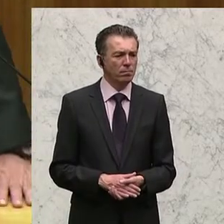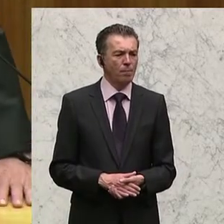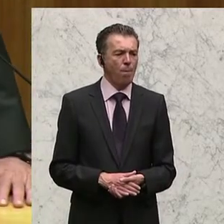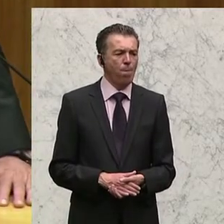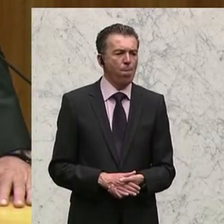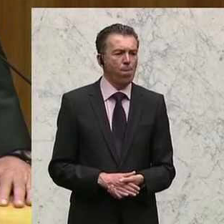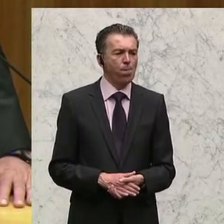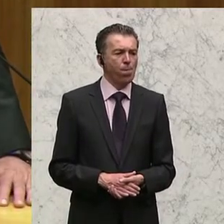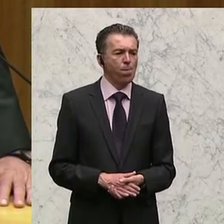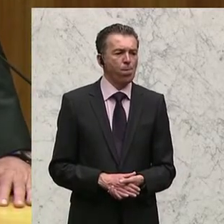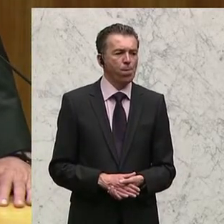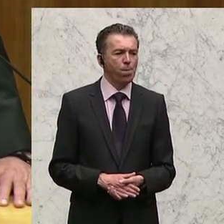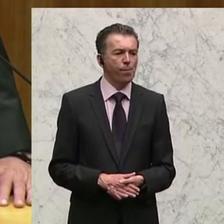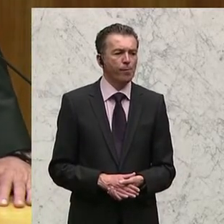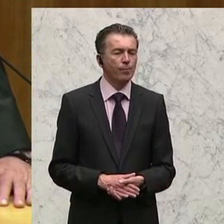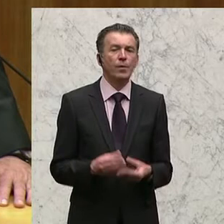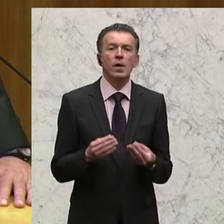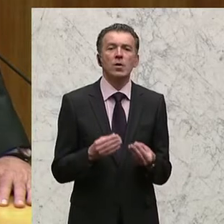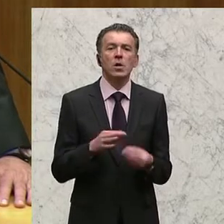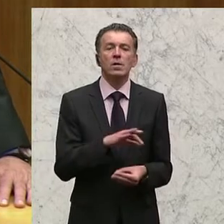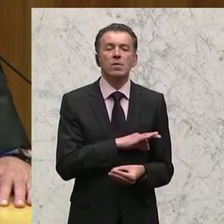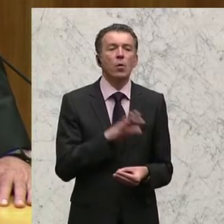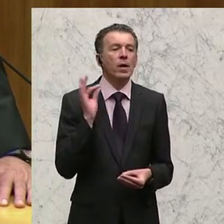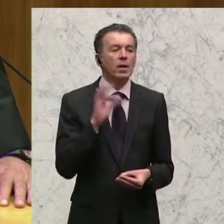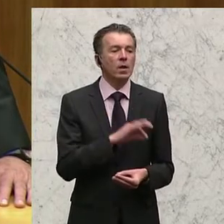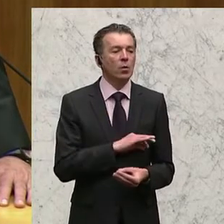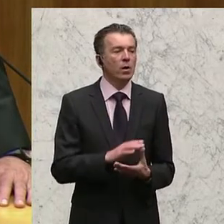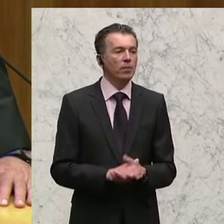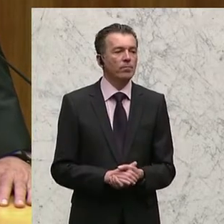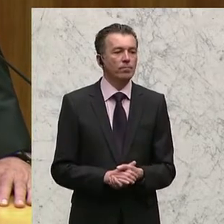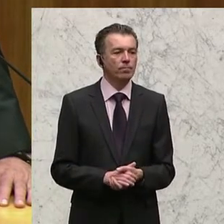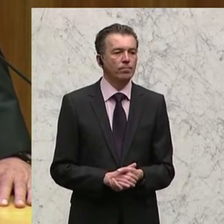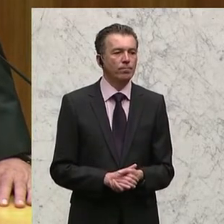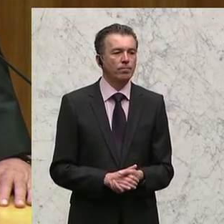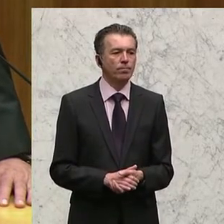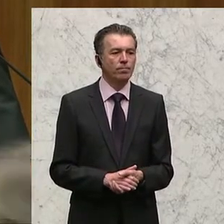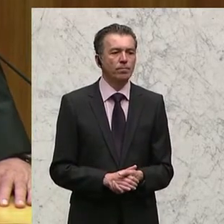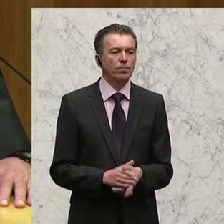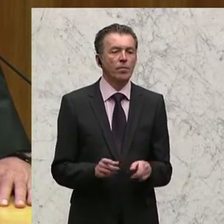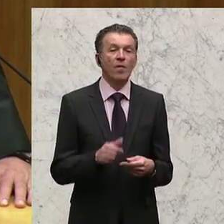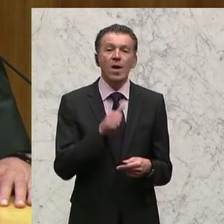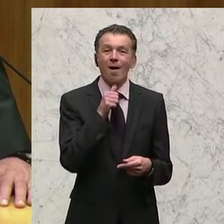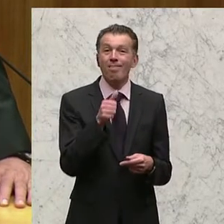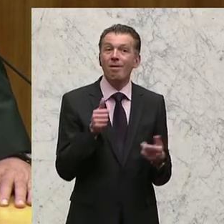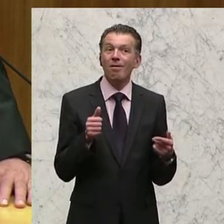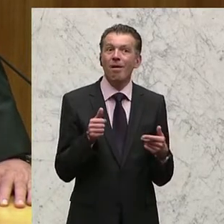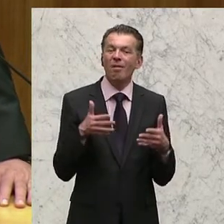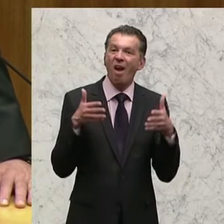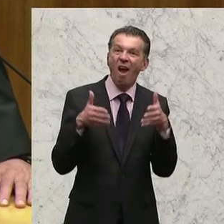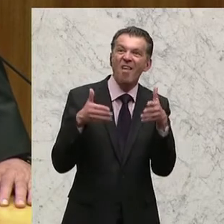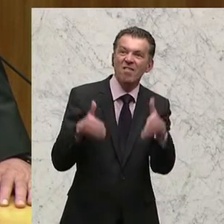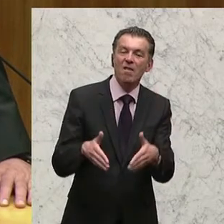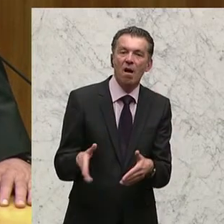Meine geschätzten Kolleginnen und Kollegen, Wir sind nicht die Hetzer